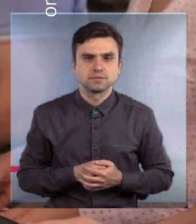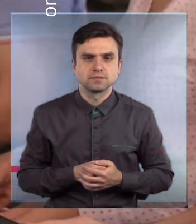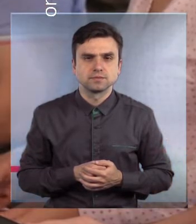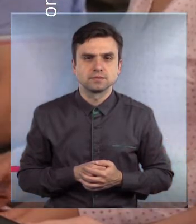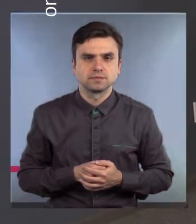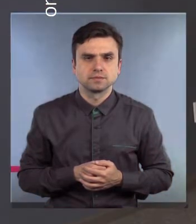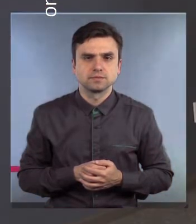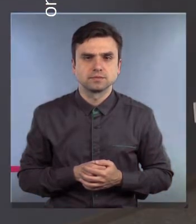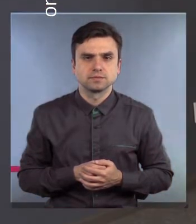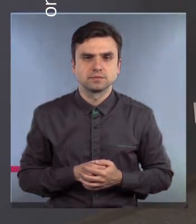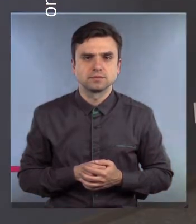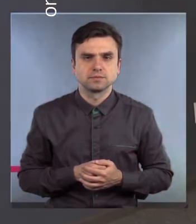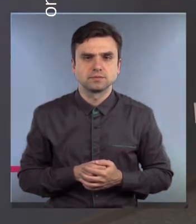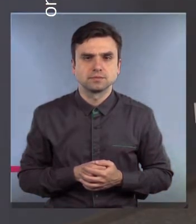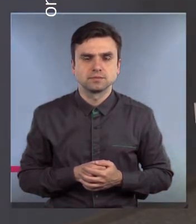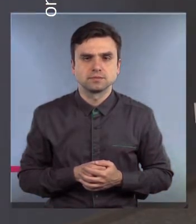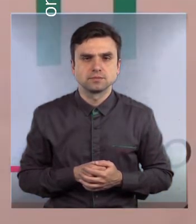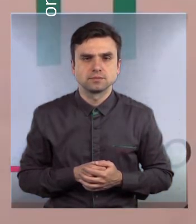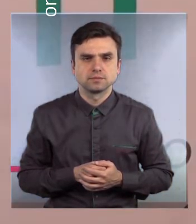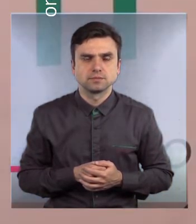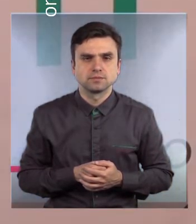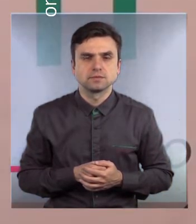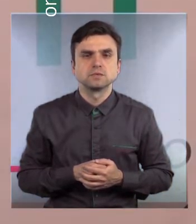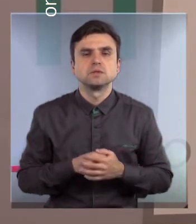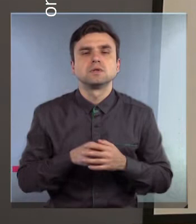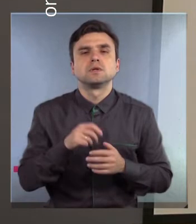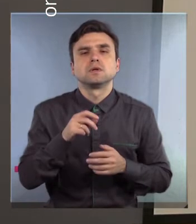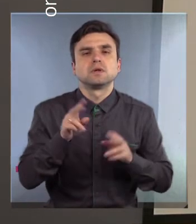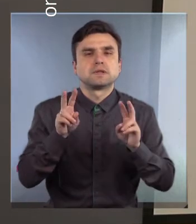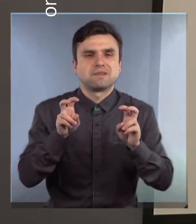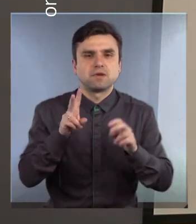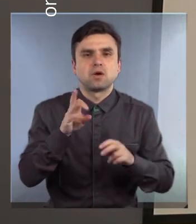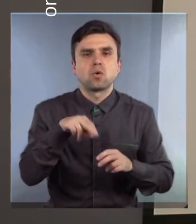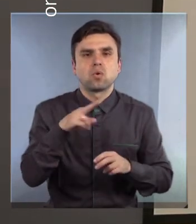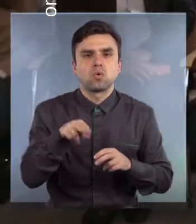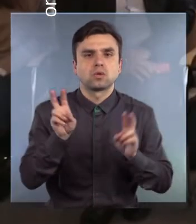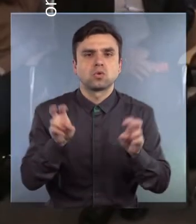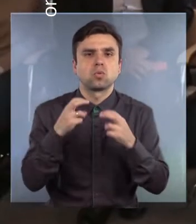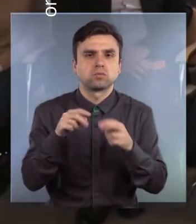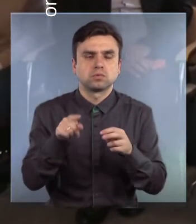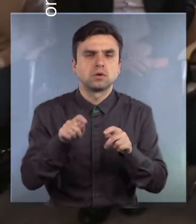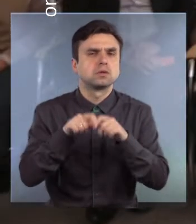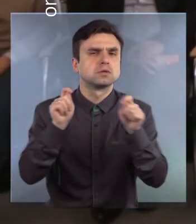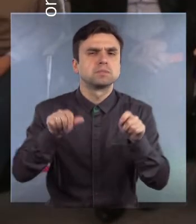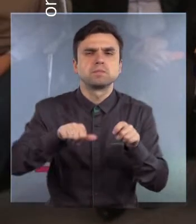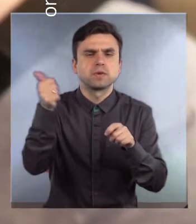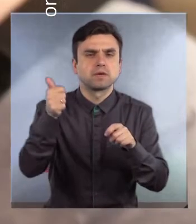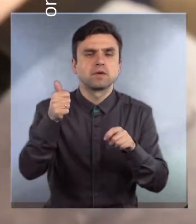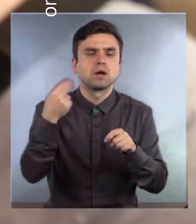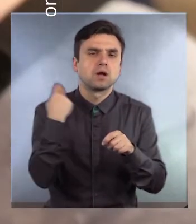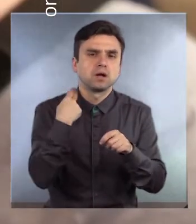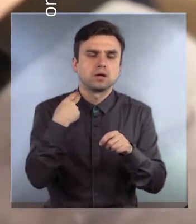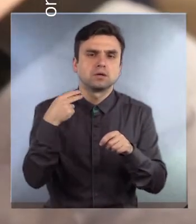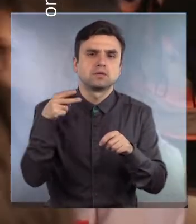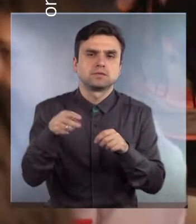Кот-клаб запровадили в Британії у 2012 році, а тепер він існує у 32 країнах світу. Працює і в Кривому Розі.